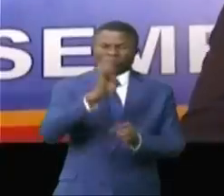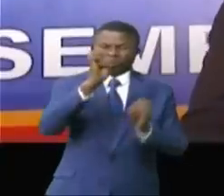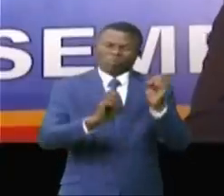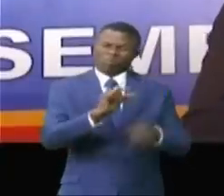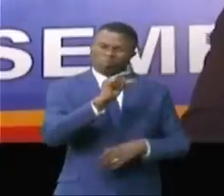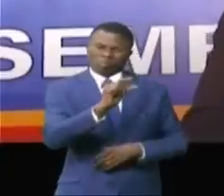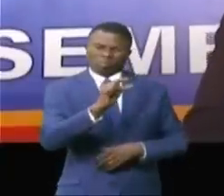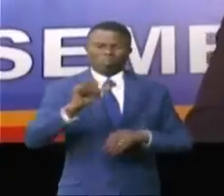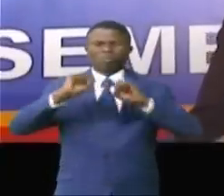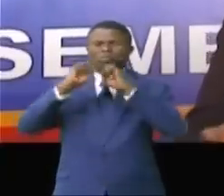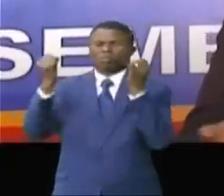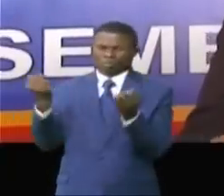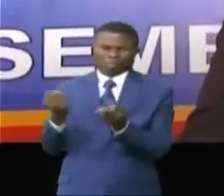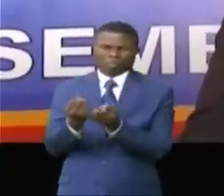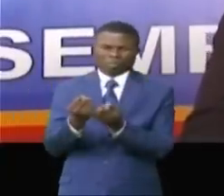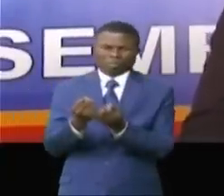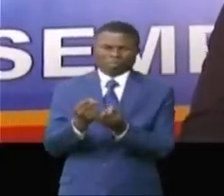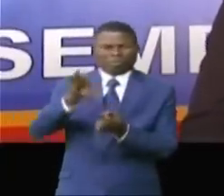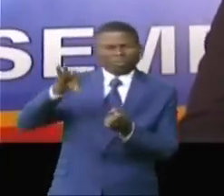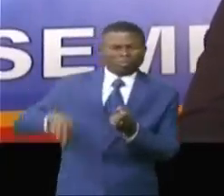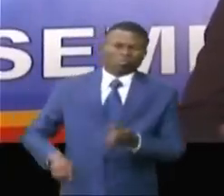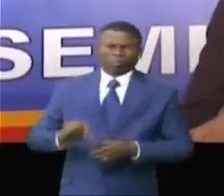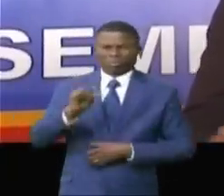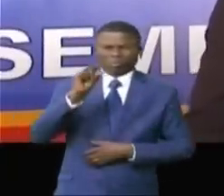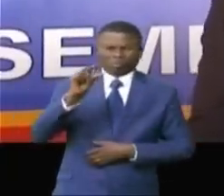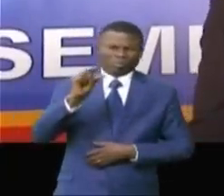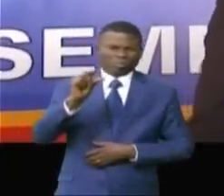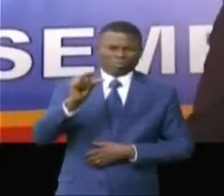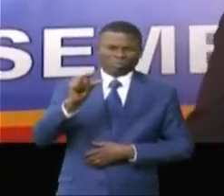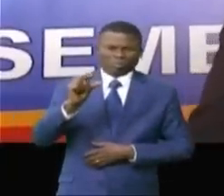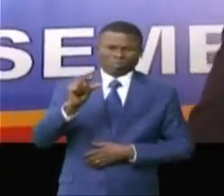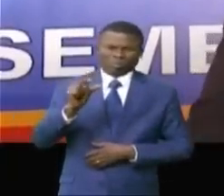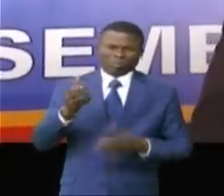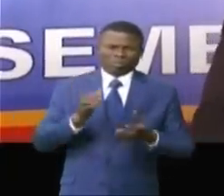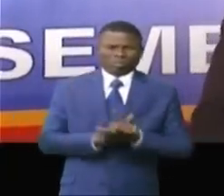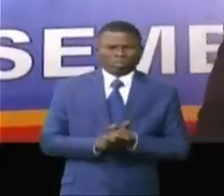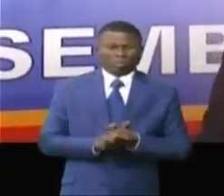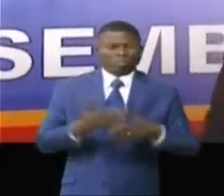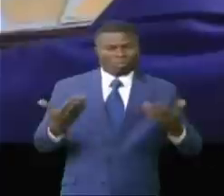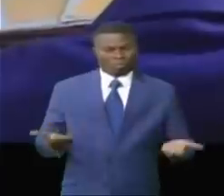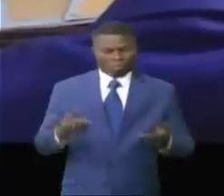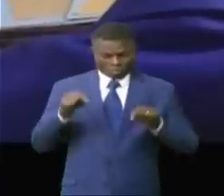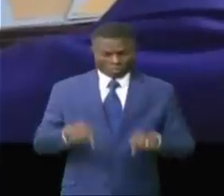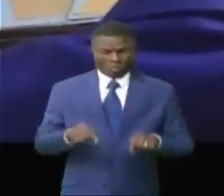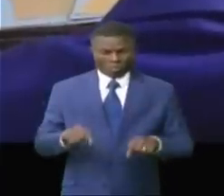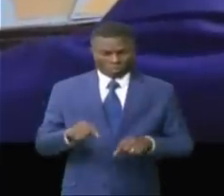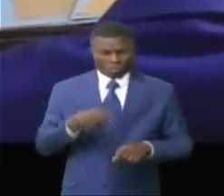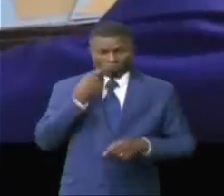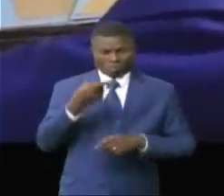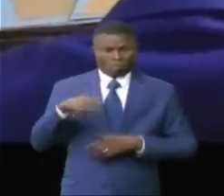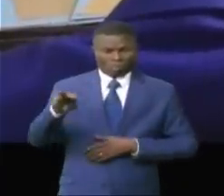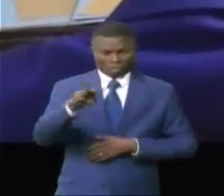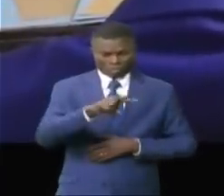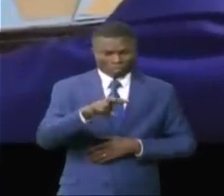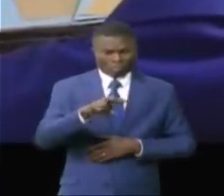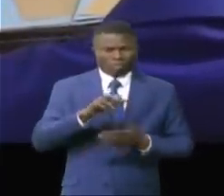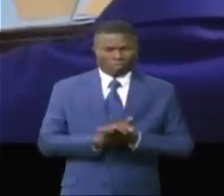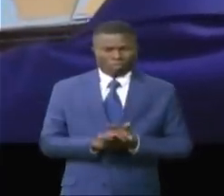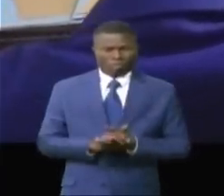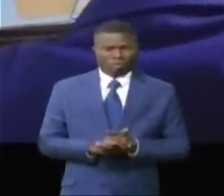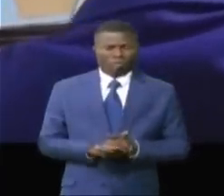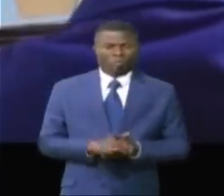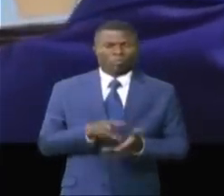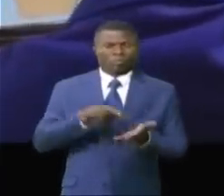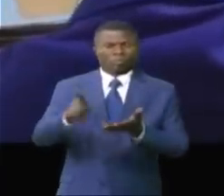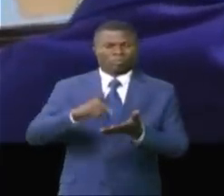La société ne gagne pas assez. D'où, aujourd'hui, quand je vous parle, il y a des arriérés qui ne